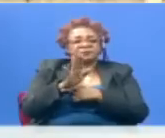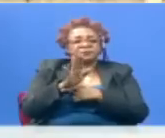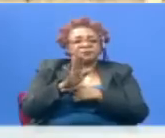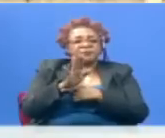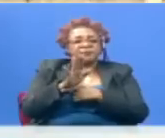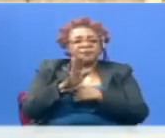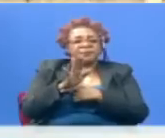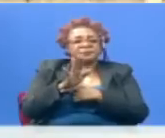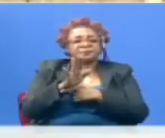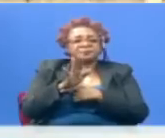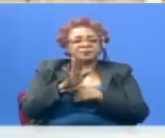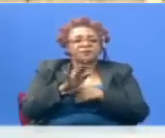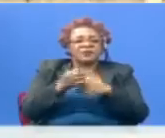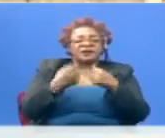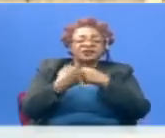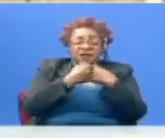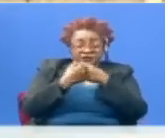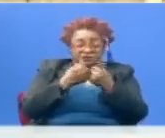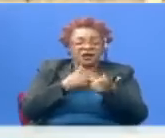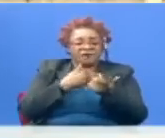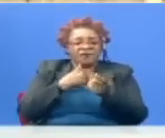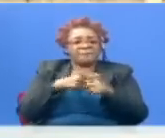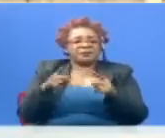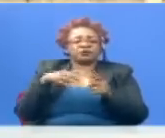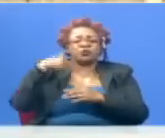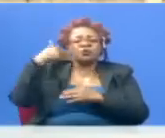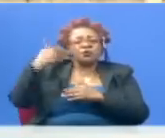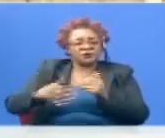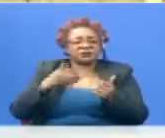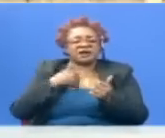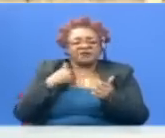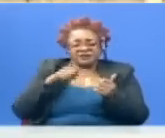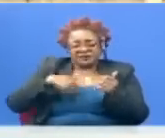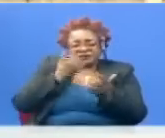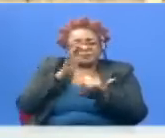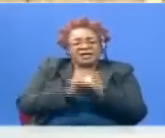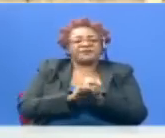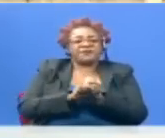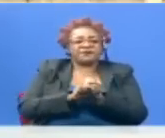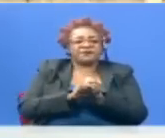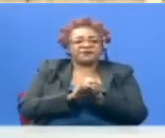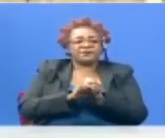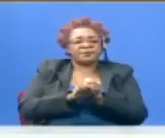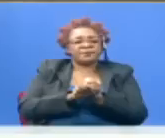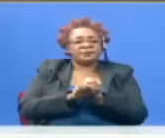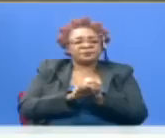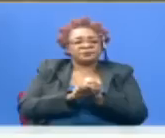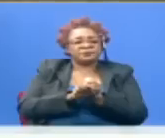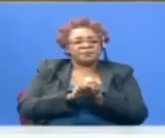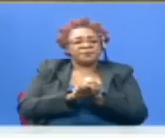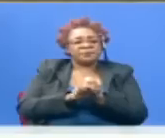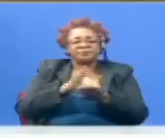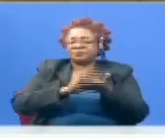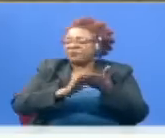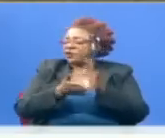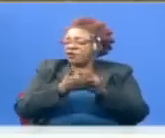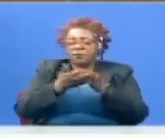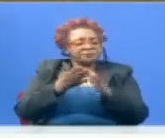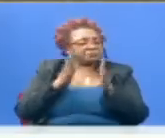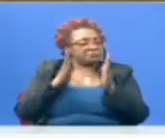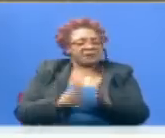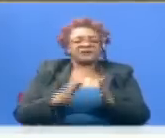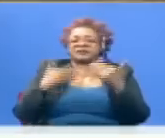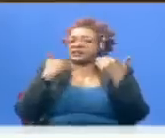despite the challenges, huwa mi niko na that self belief that hakuna, no man is limited.